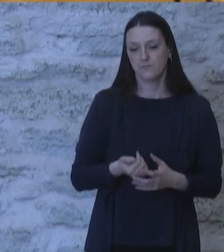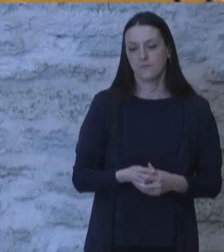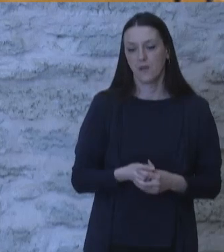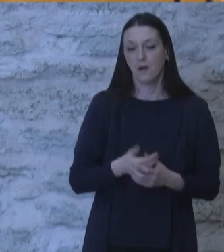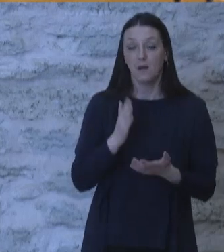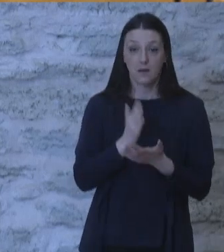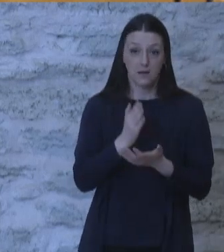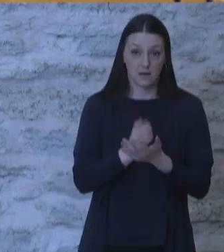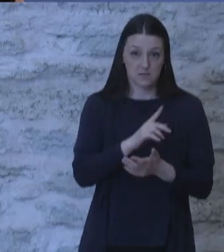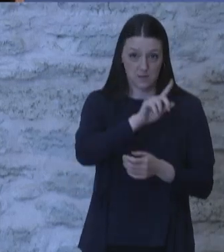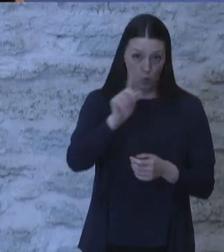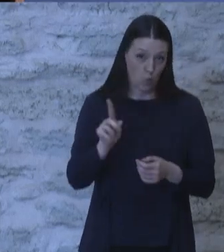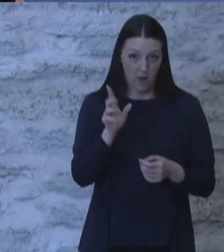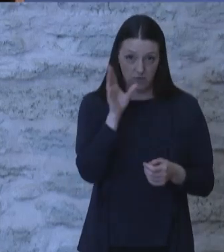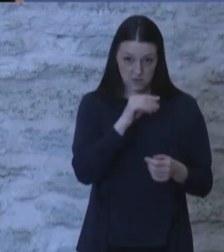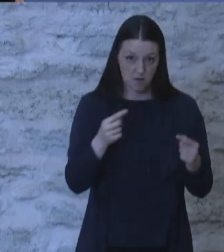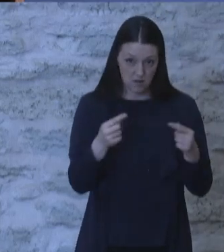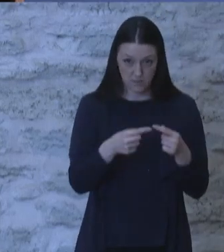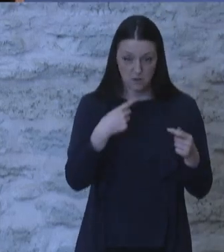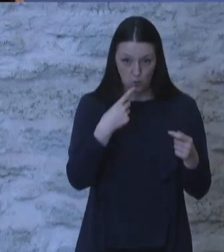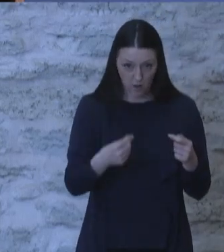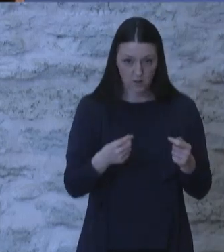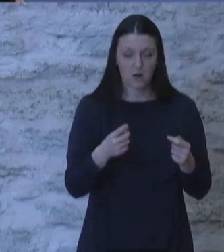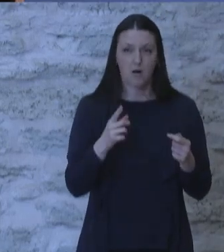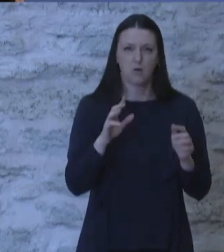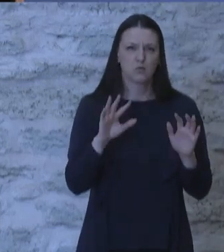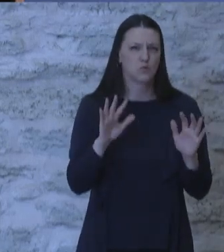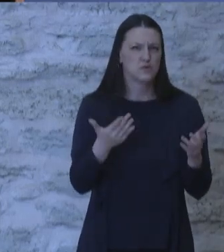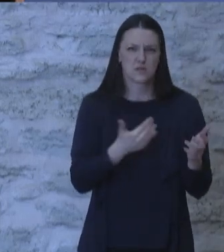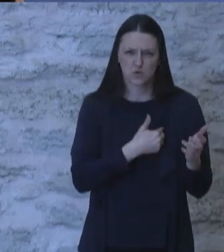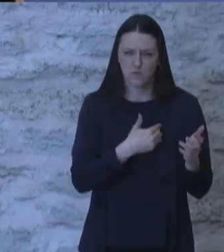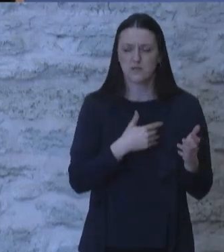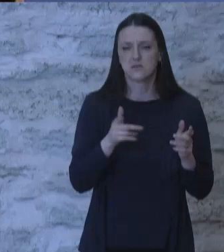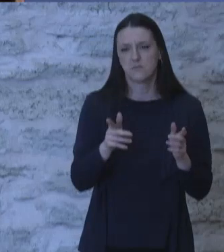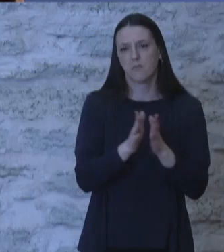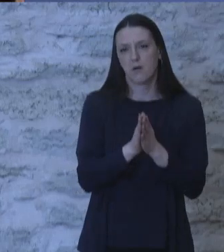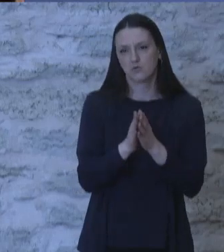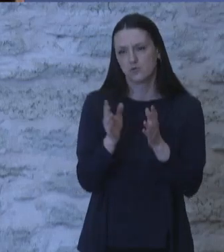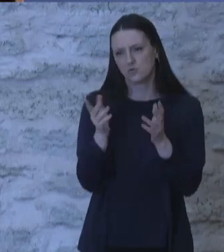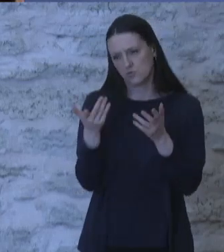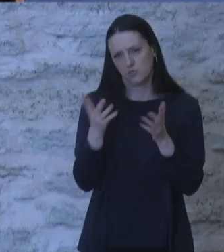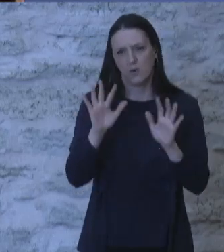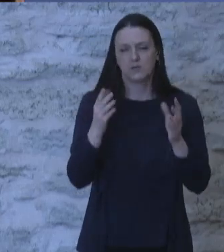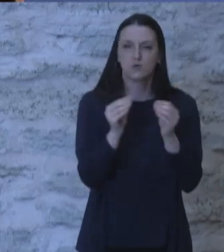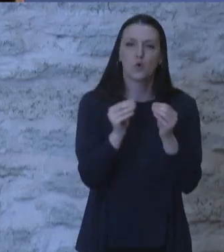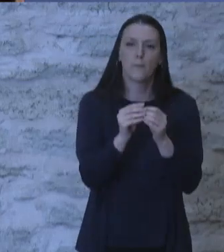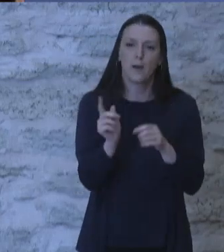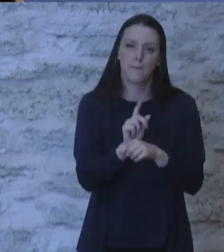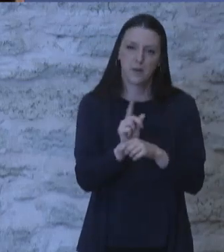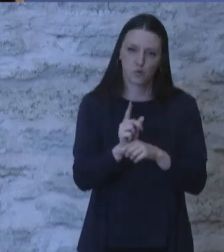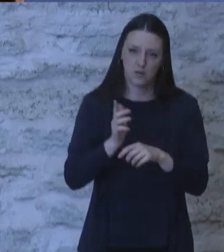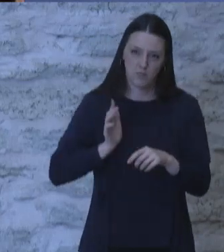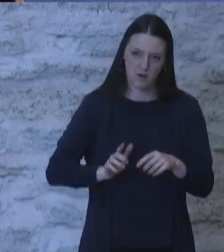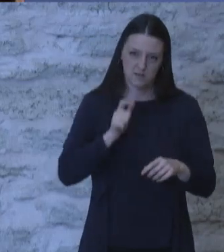saan seda kuupäeva jagada. Kui nüüd soovite, siis ma võtaks järgmise kümme minutit, et otsida seda kuupäeva, kui te arvate, et kõik